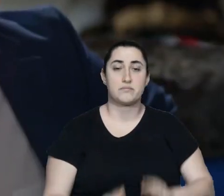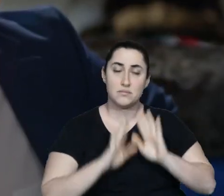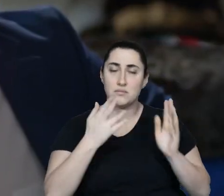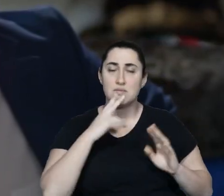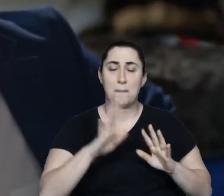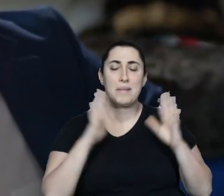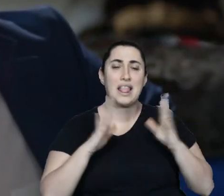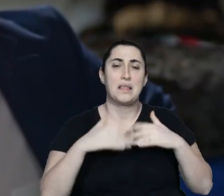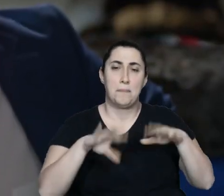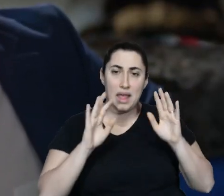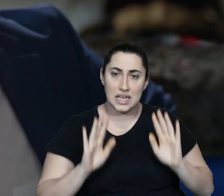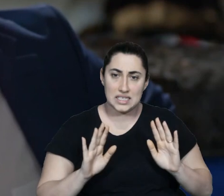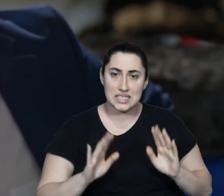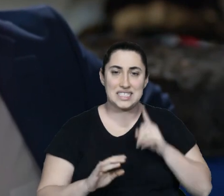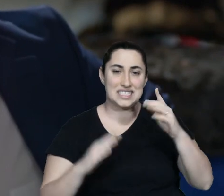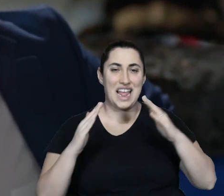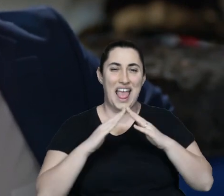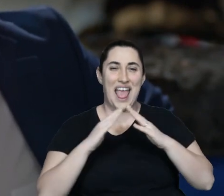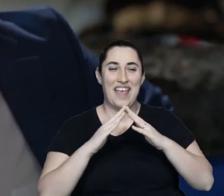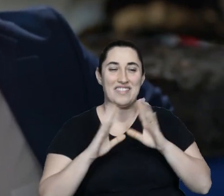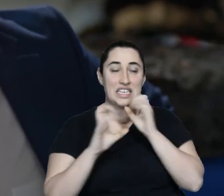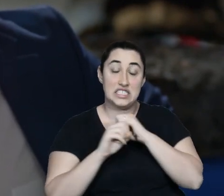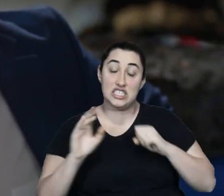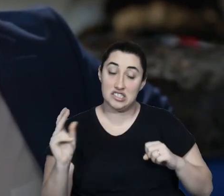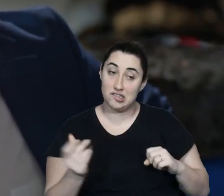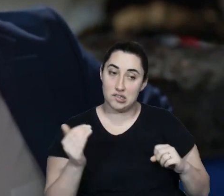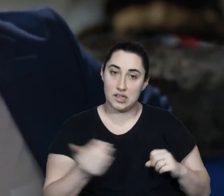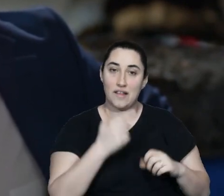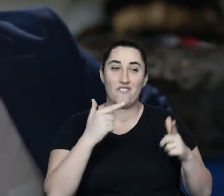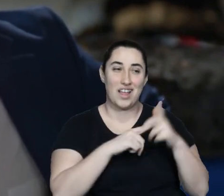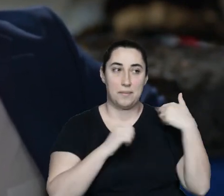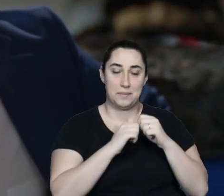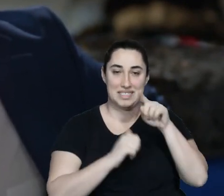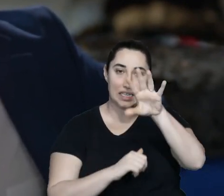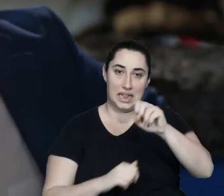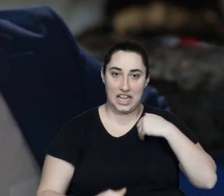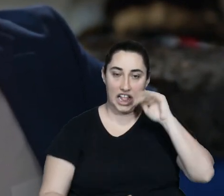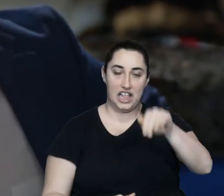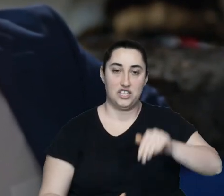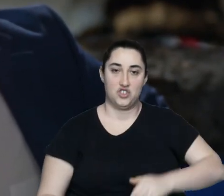kızlar, siz panik yapmayın. Siz evden çaktırmadan çıkın. Fatih'le ben almaya geleceğim sizi.